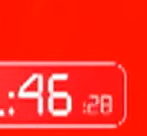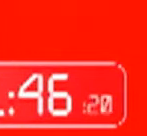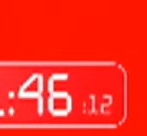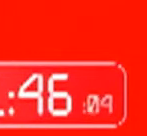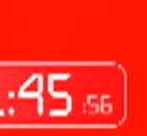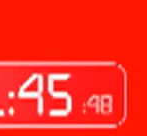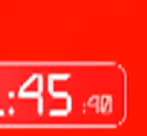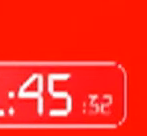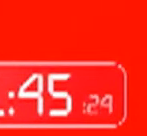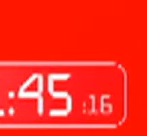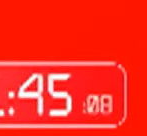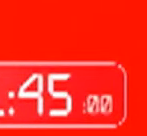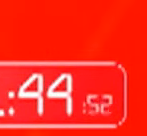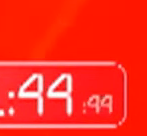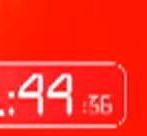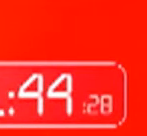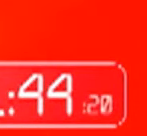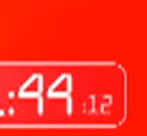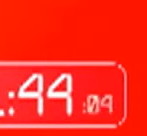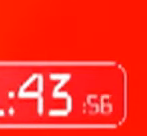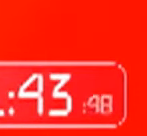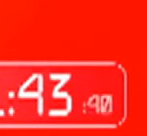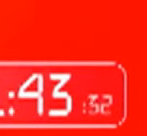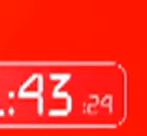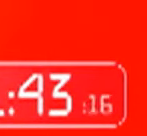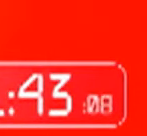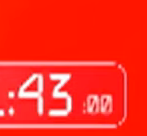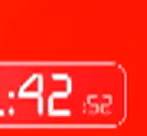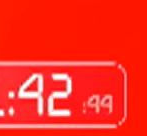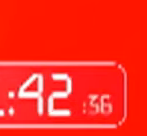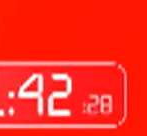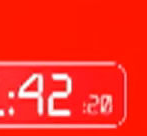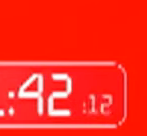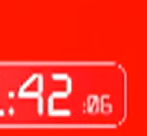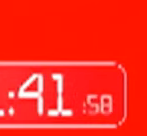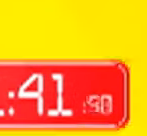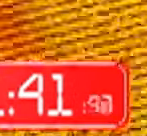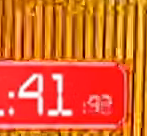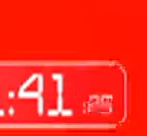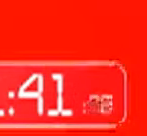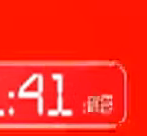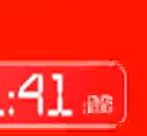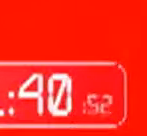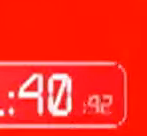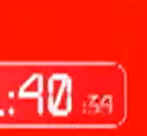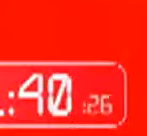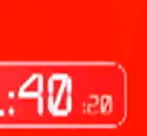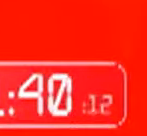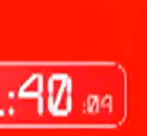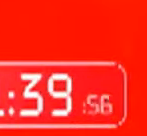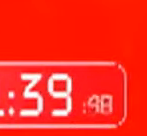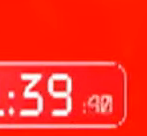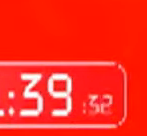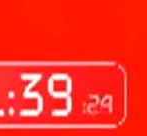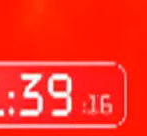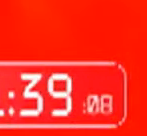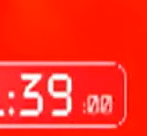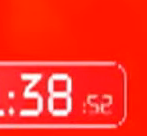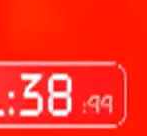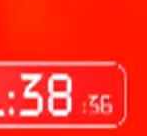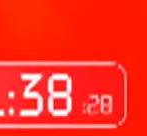sa batas na nagtatakdang magtayo ng mga reading center o library sa mga LGU. Kaya sa halip